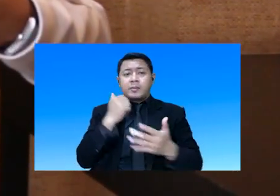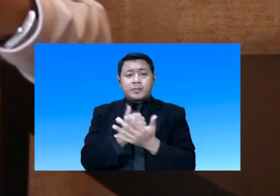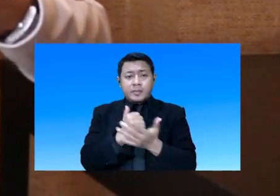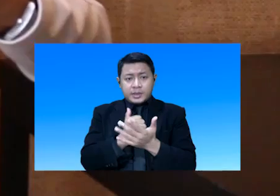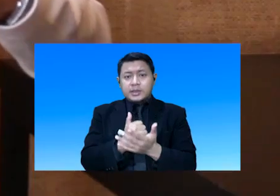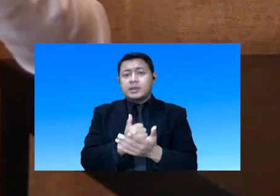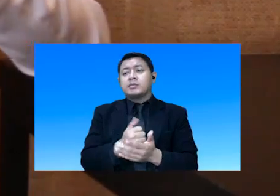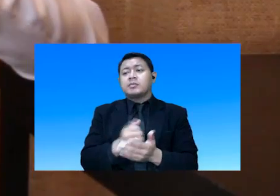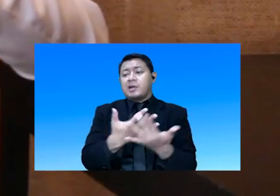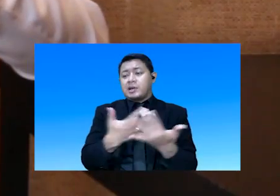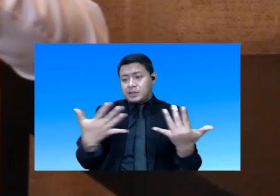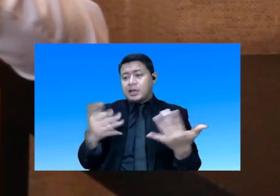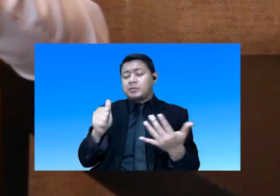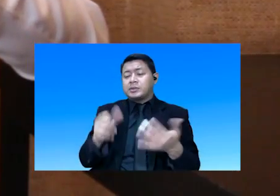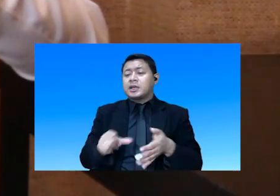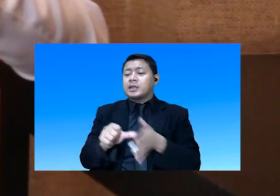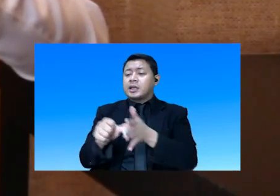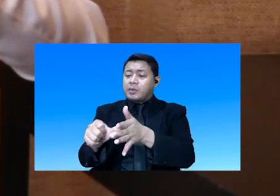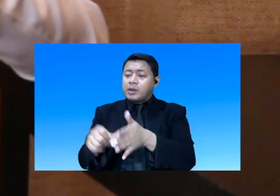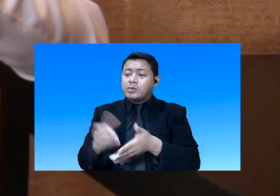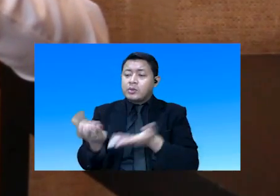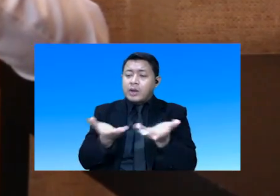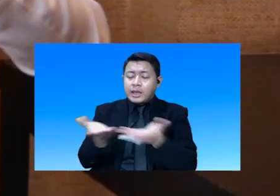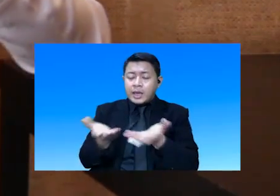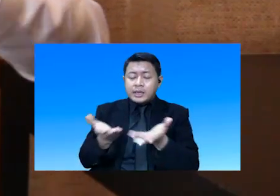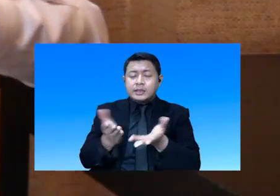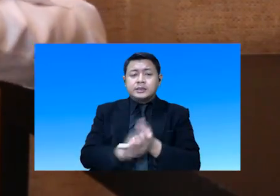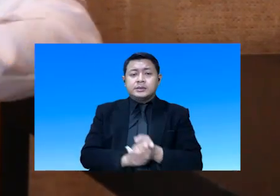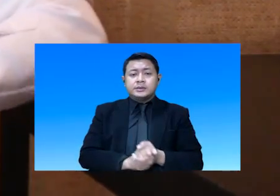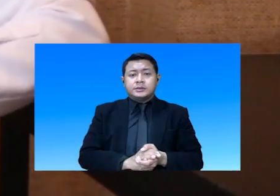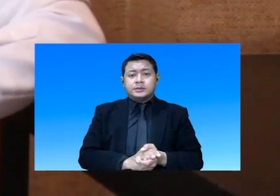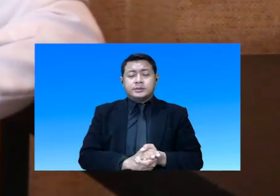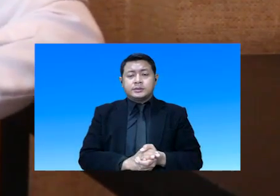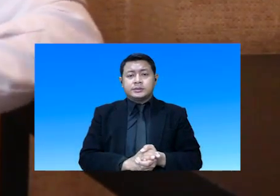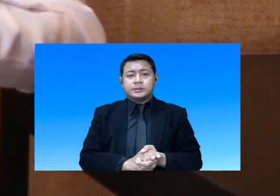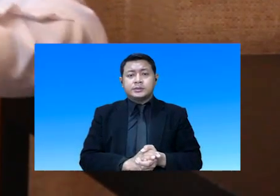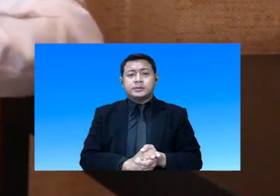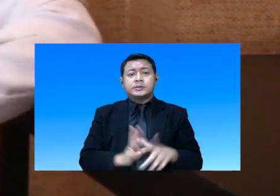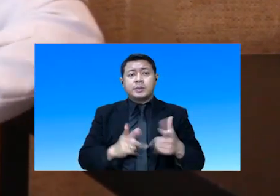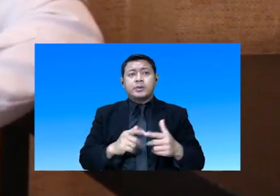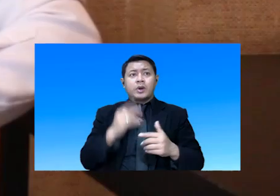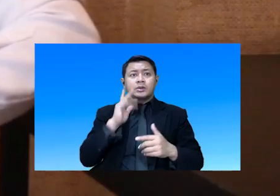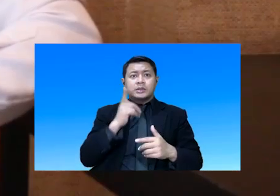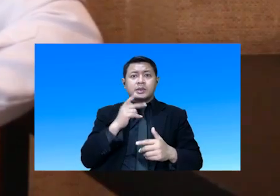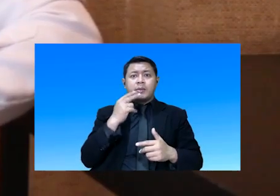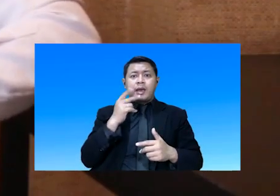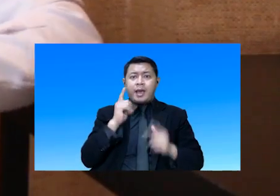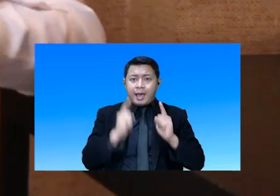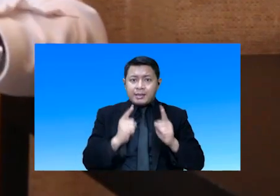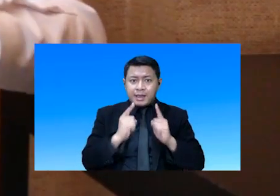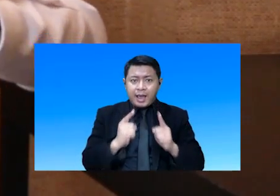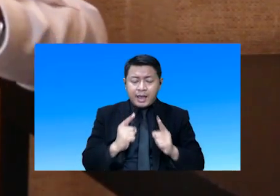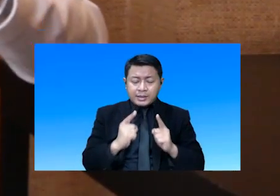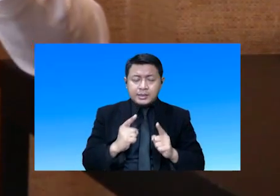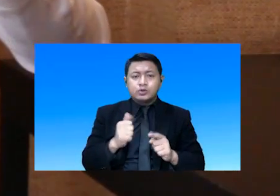mungkin. Tapi di satu sisi kita juga tentunya dengan risiko yang seminimal mungkin agar tidak tertular. Nah, itu juga menjadi pergulatan juga ya,